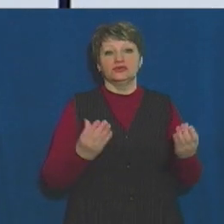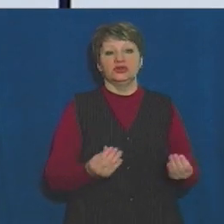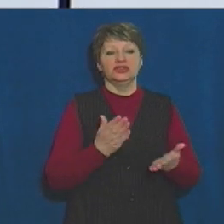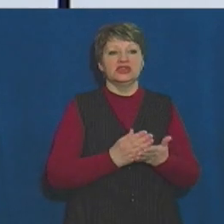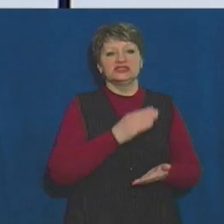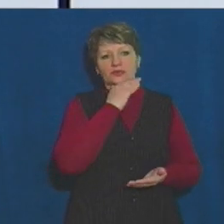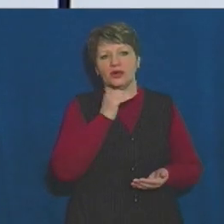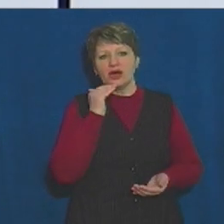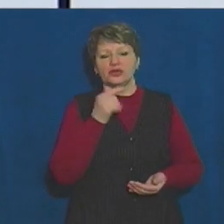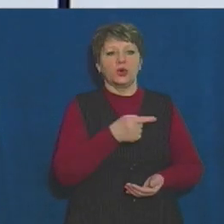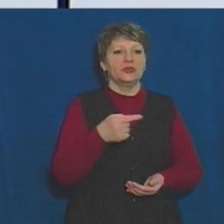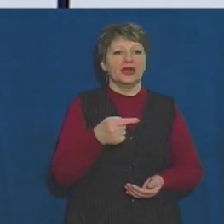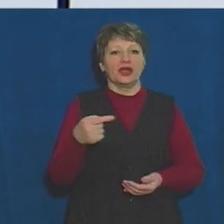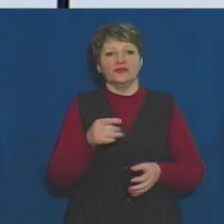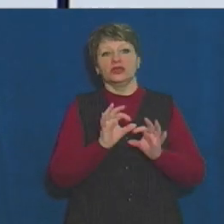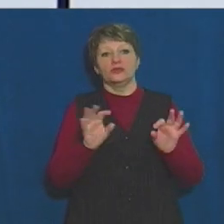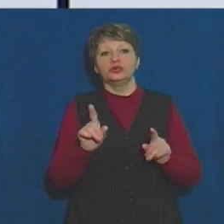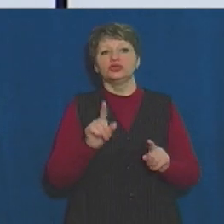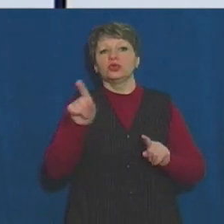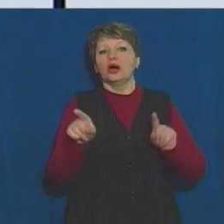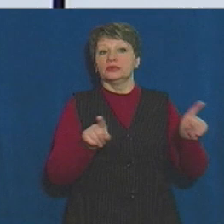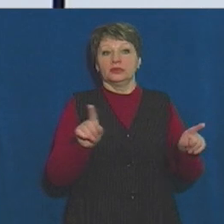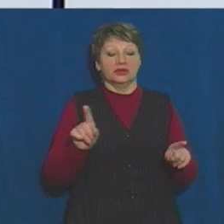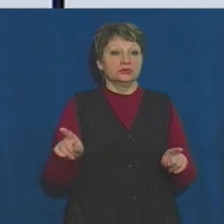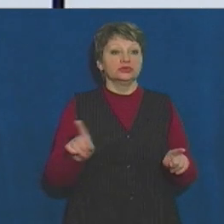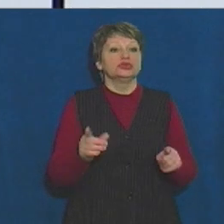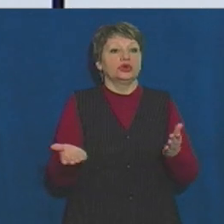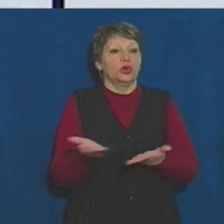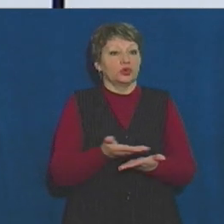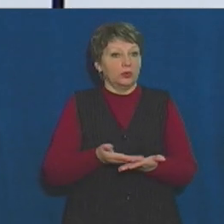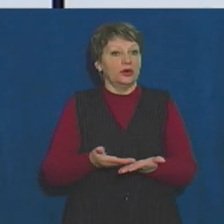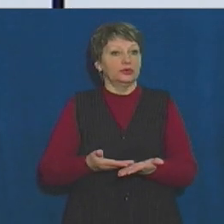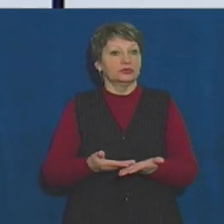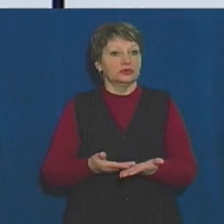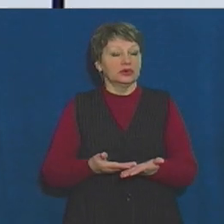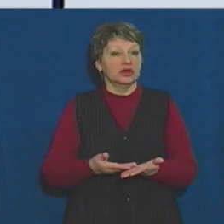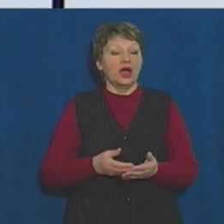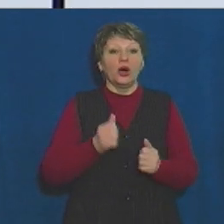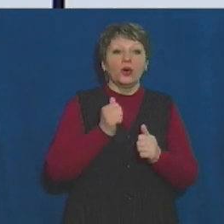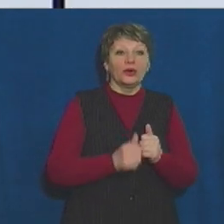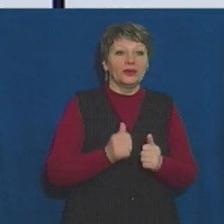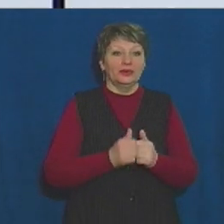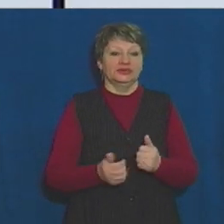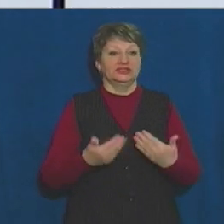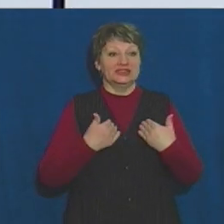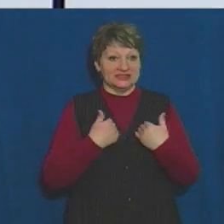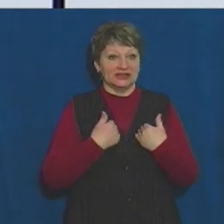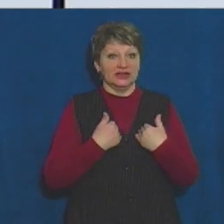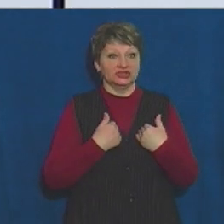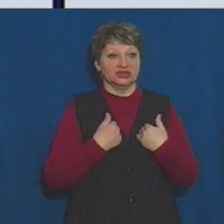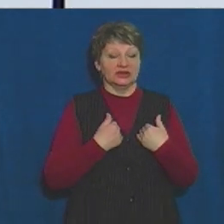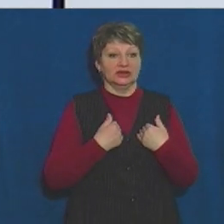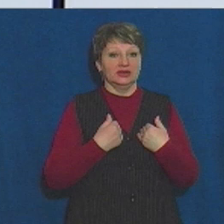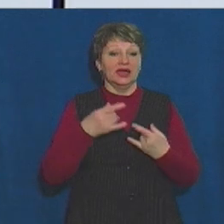інформації на лісівників, що вони там десь щось рубають. Ми абсолютно відкриті в цьому напрямку, і кожен із наших телеглядачів